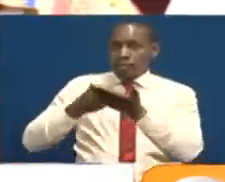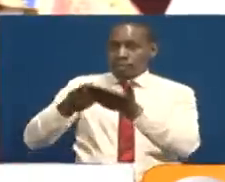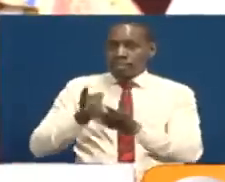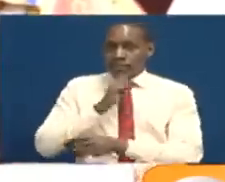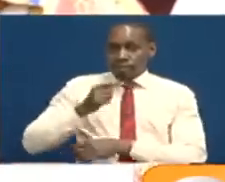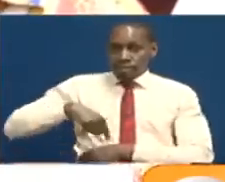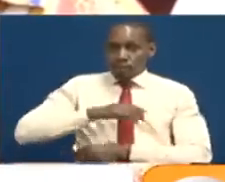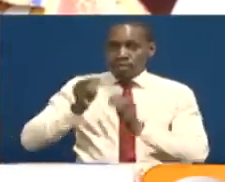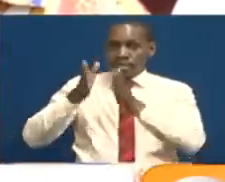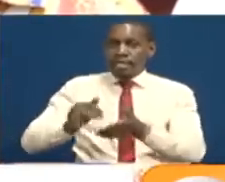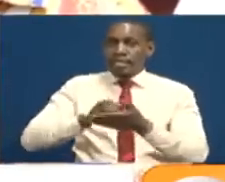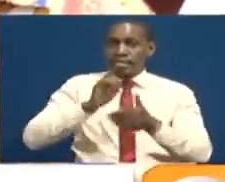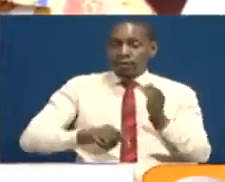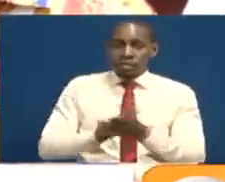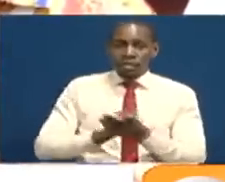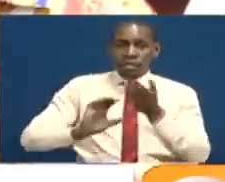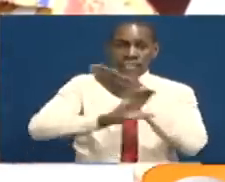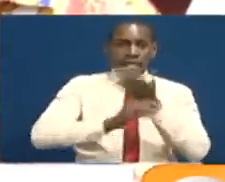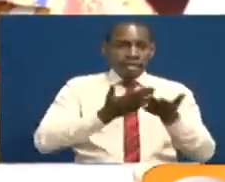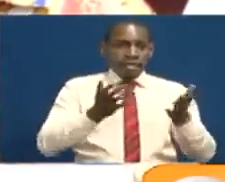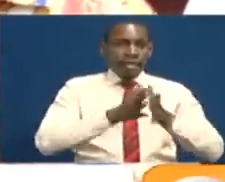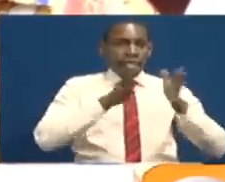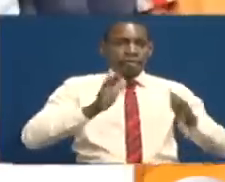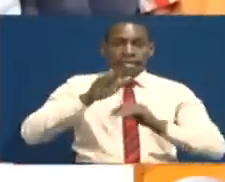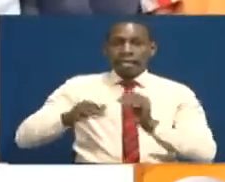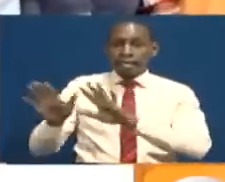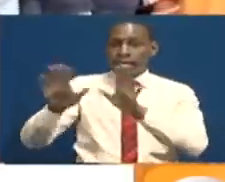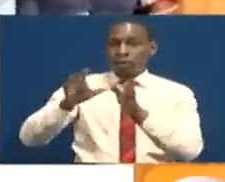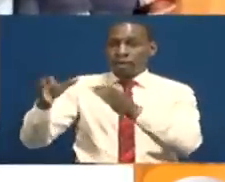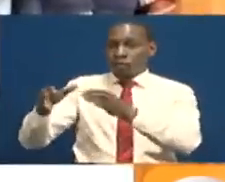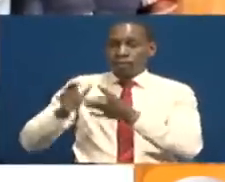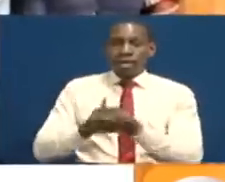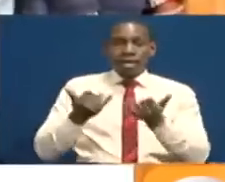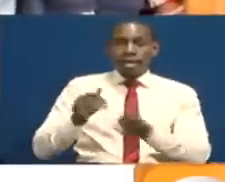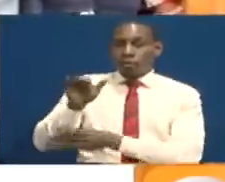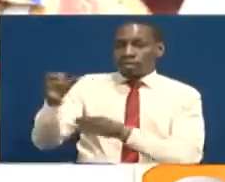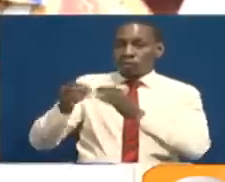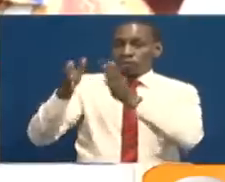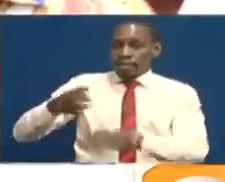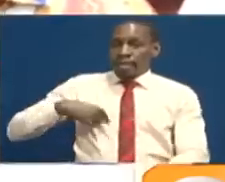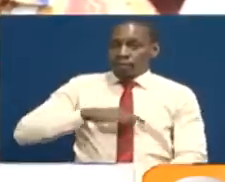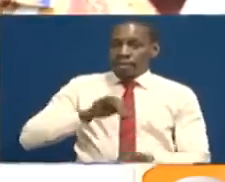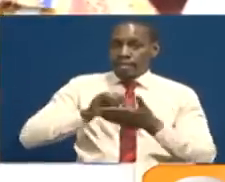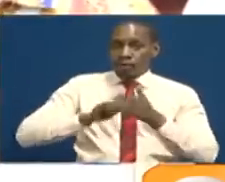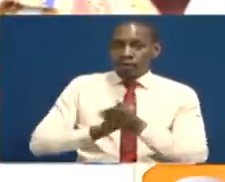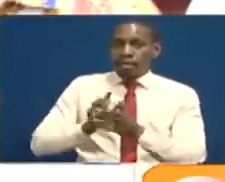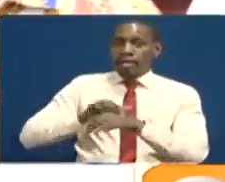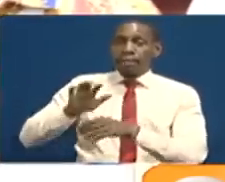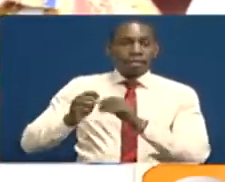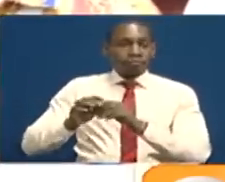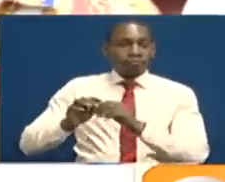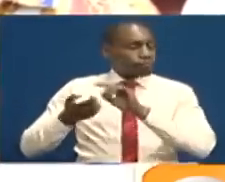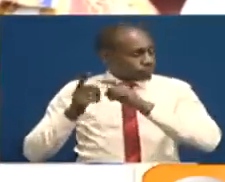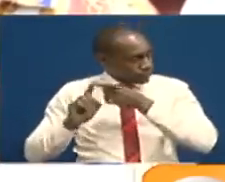as leaders is that, you see, the country is greater also than Wiper itself. So we are asking our party leader that we do